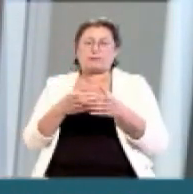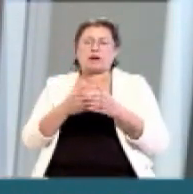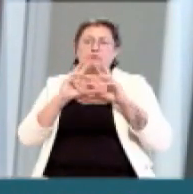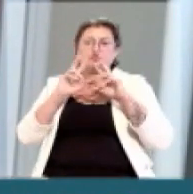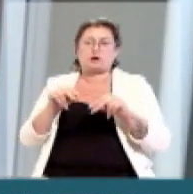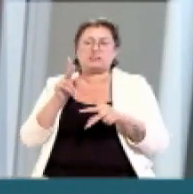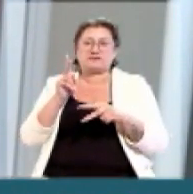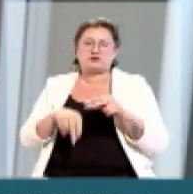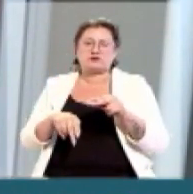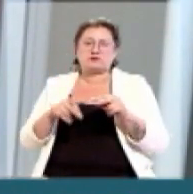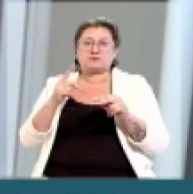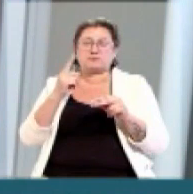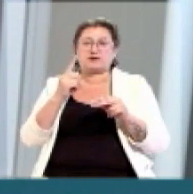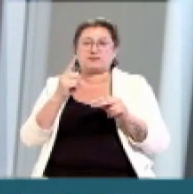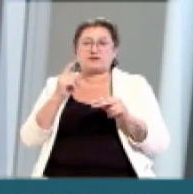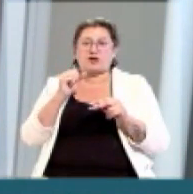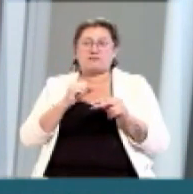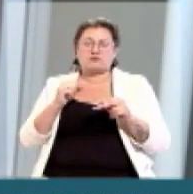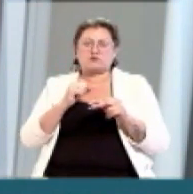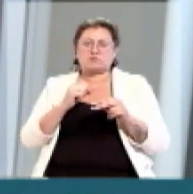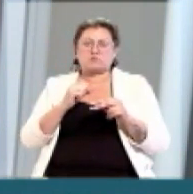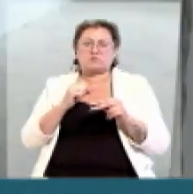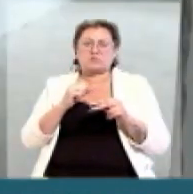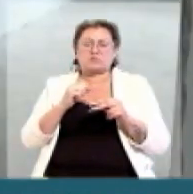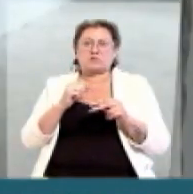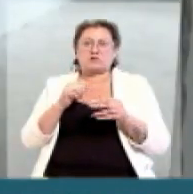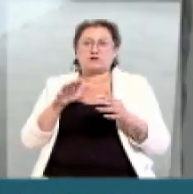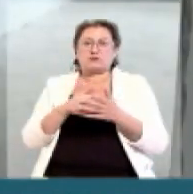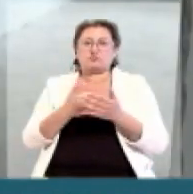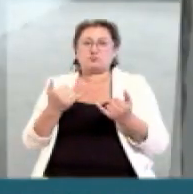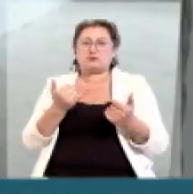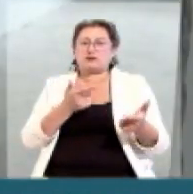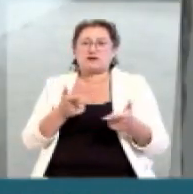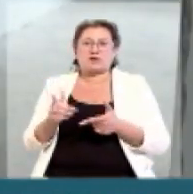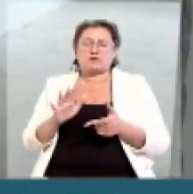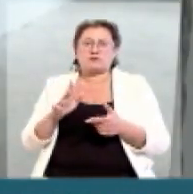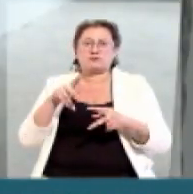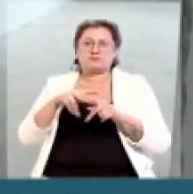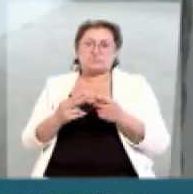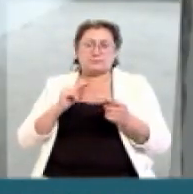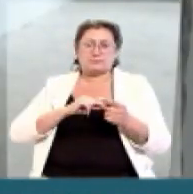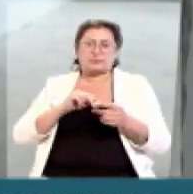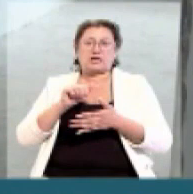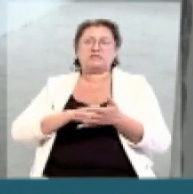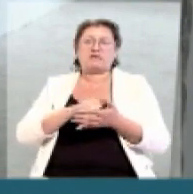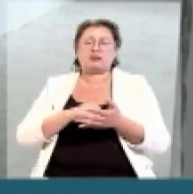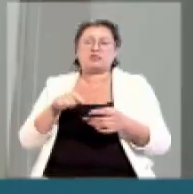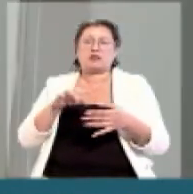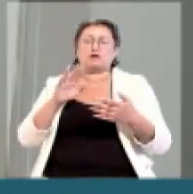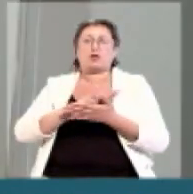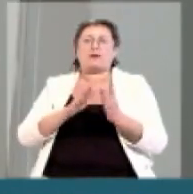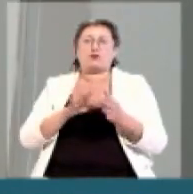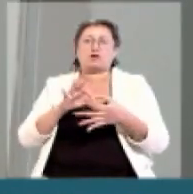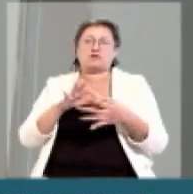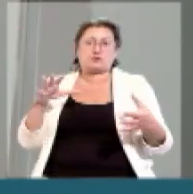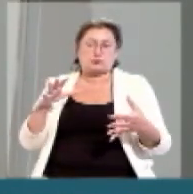1-ші тамызында аяқтауға уәде еткен мердігер компания құрылыс жұмыстарын аяқтаған жоқ. Осының негізінде келісім шарт бір жақты тәртіппен бұзылды.